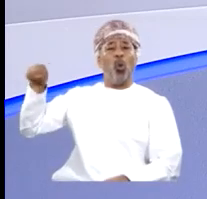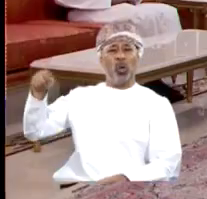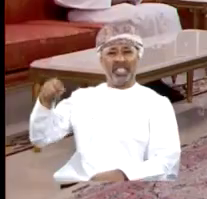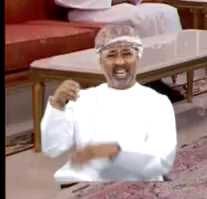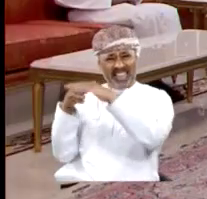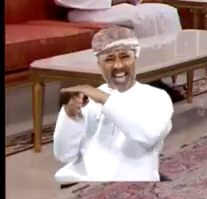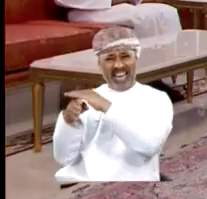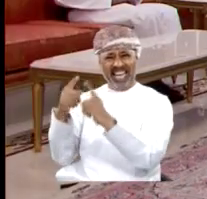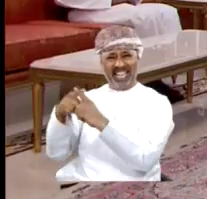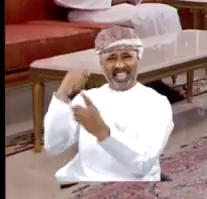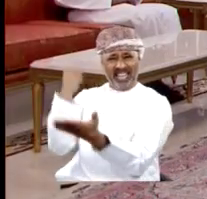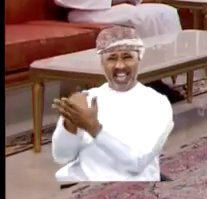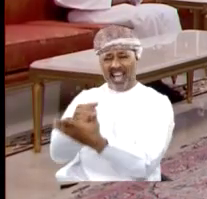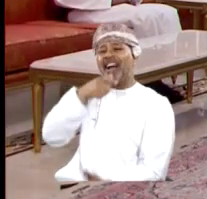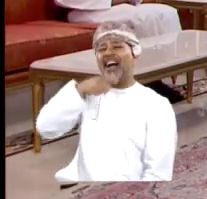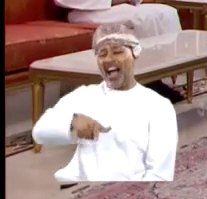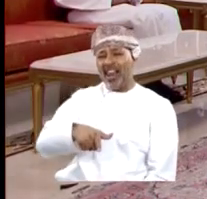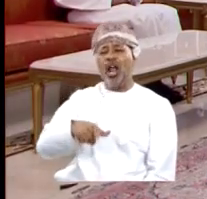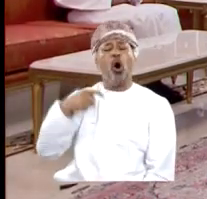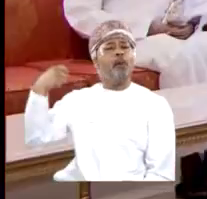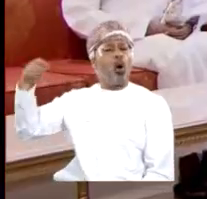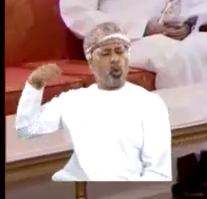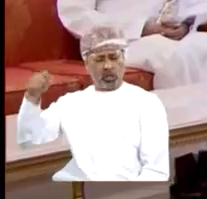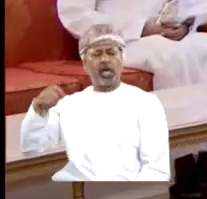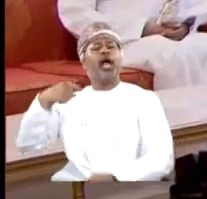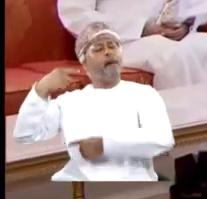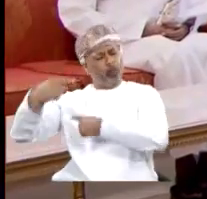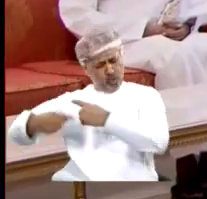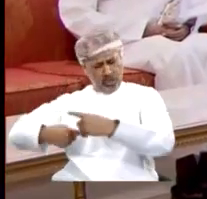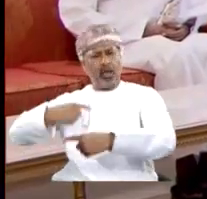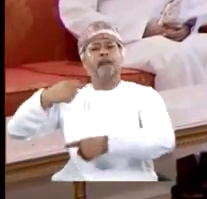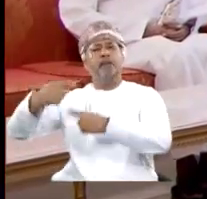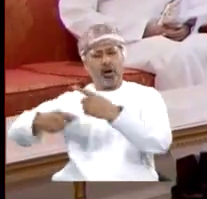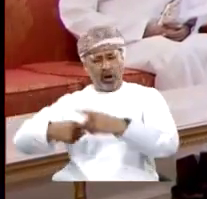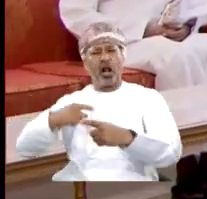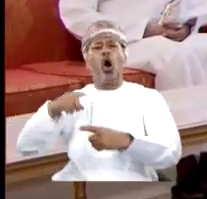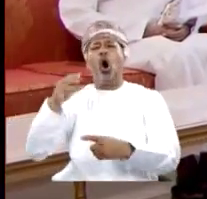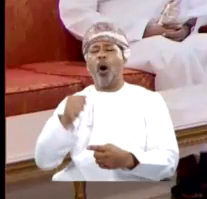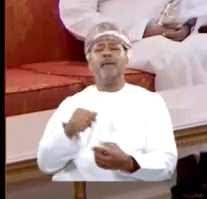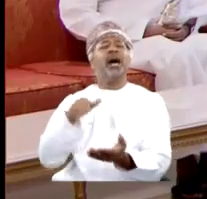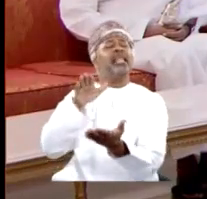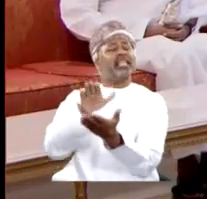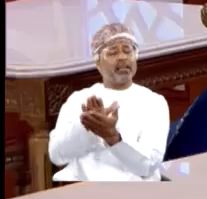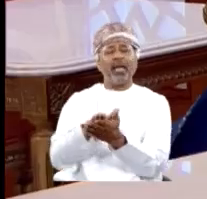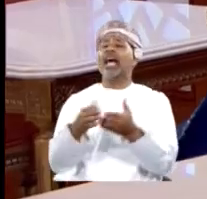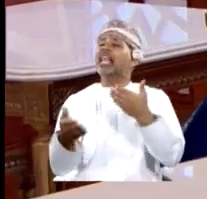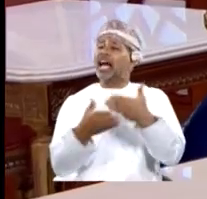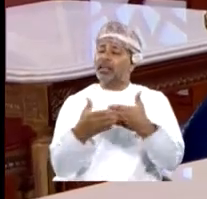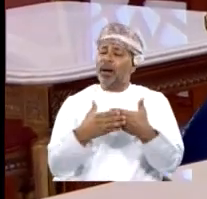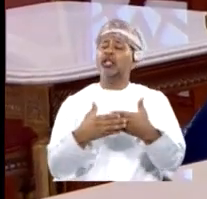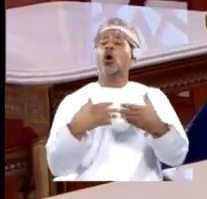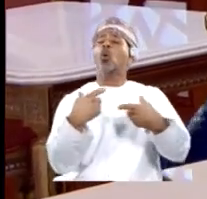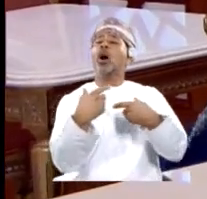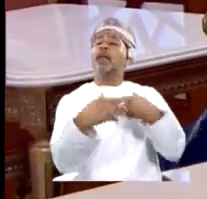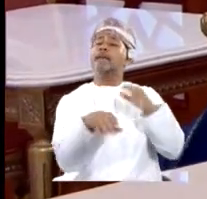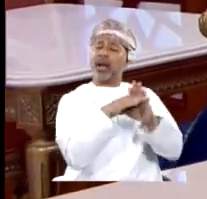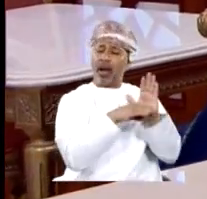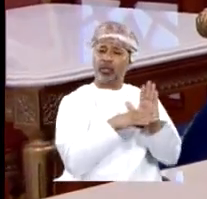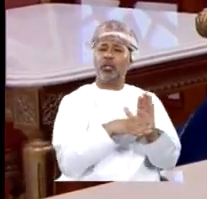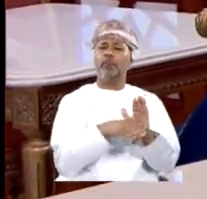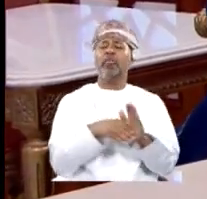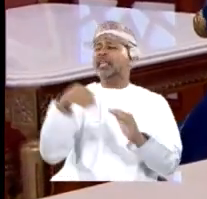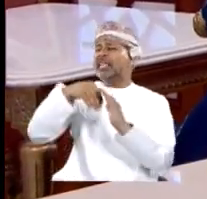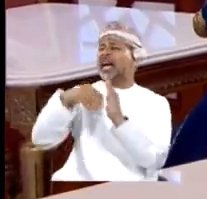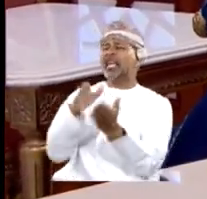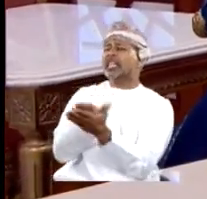بن فيصل البوسعيدي وزير الداخليه ان الوزاره ماضيه نحو رقمنه كافه الخدمات والبرامج ويتضمن التطبيق